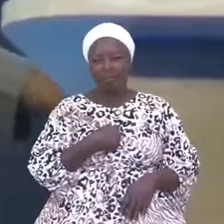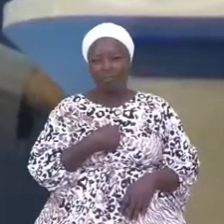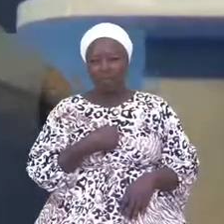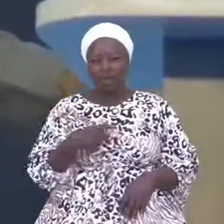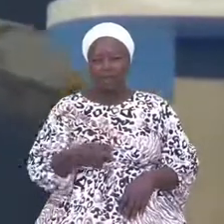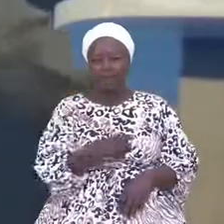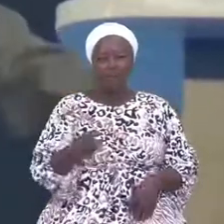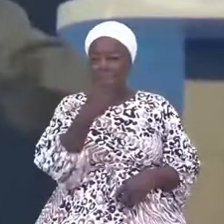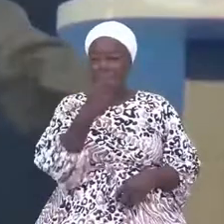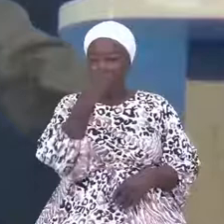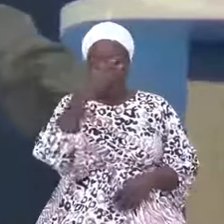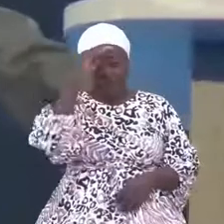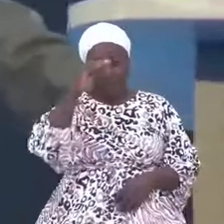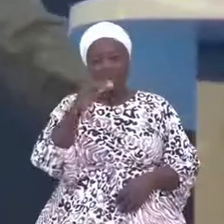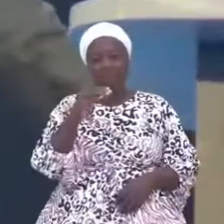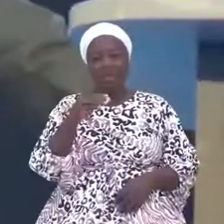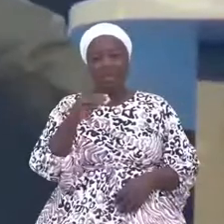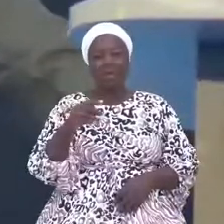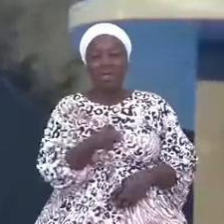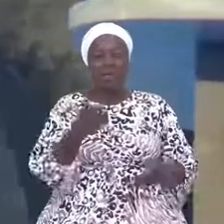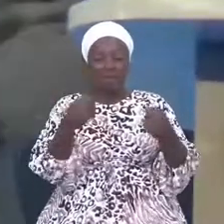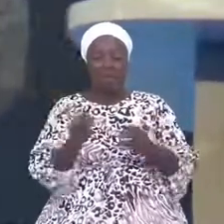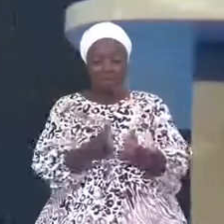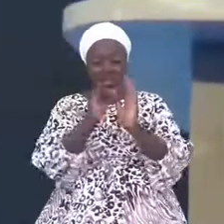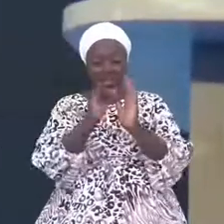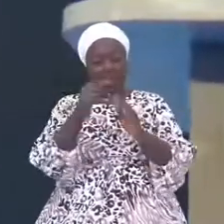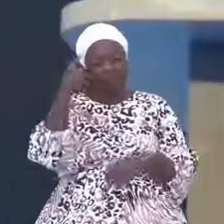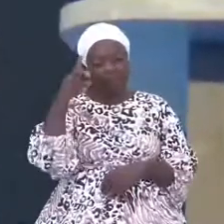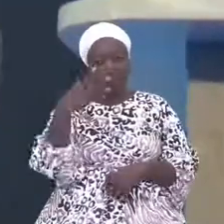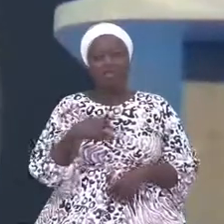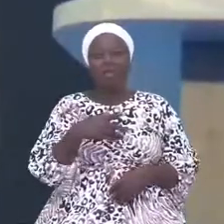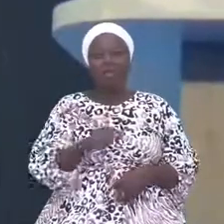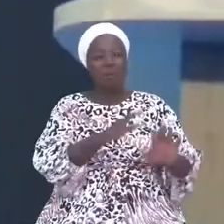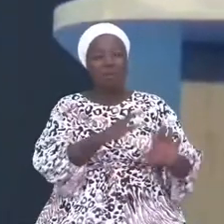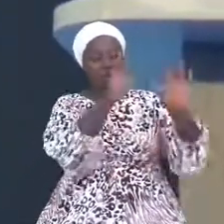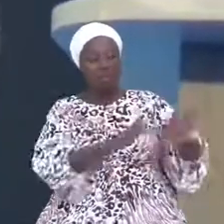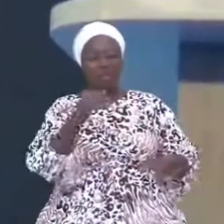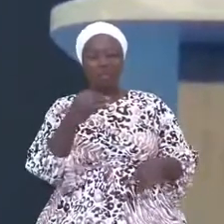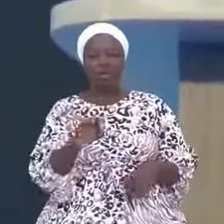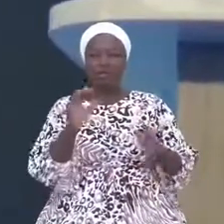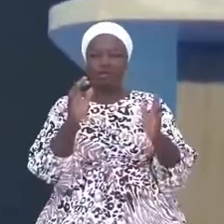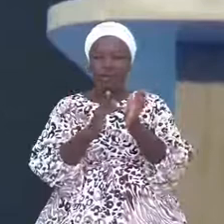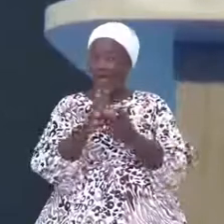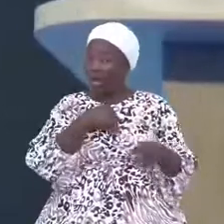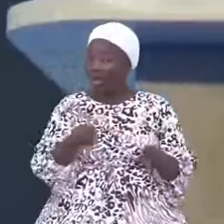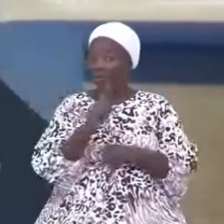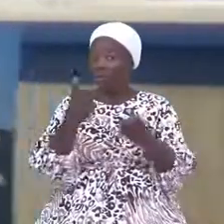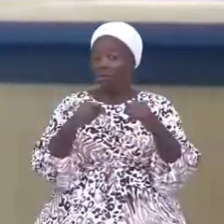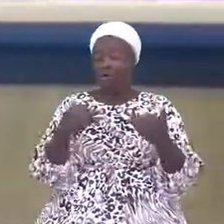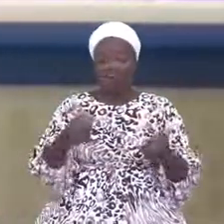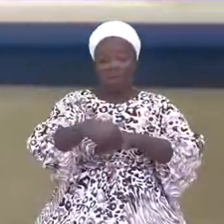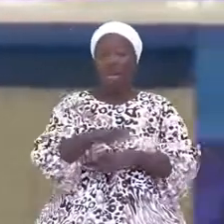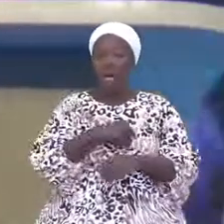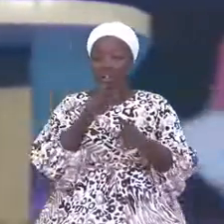fils de David. Ces aveugles, ils sont venus demandant la miséricorde